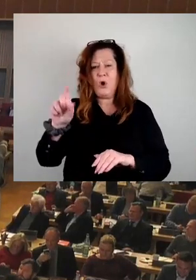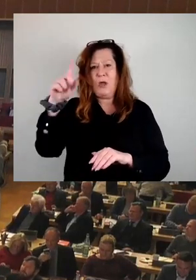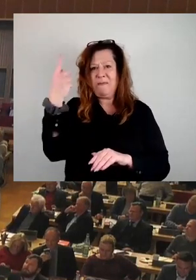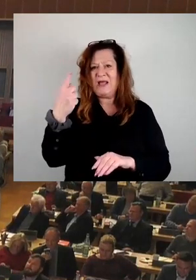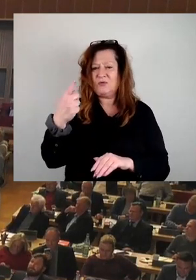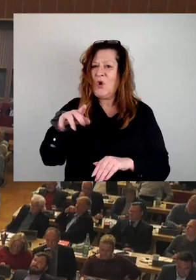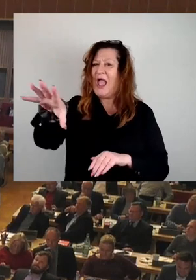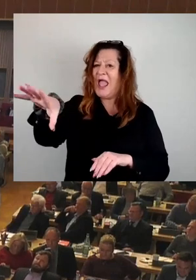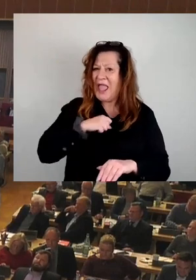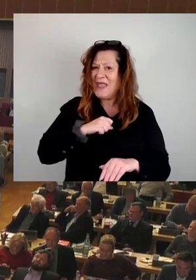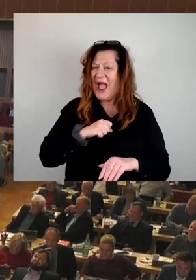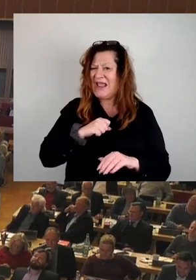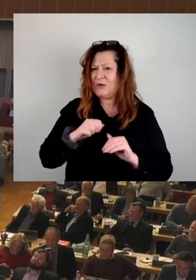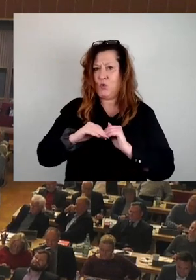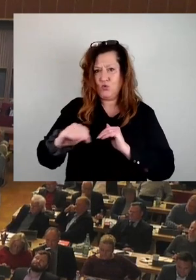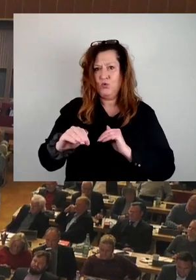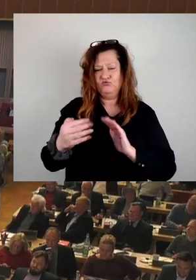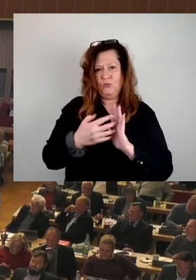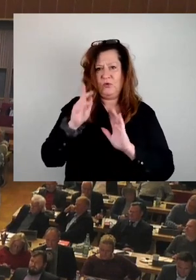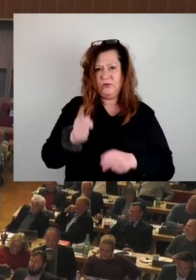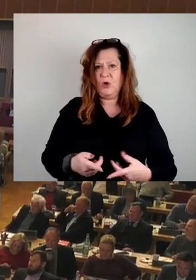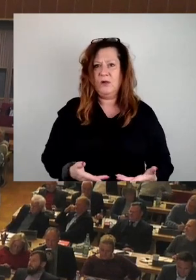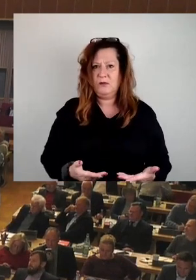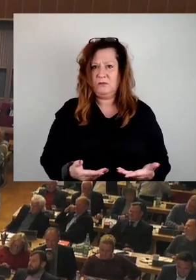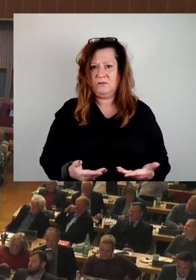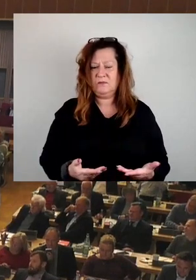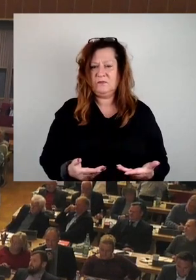Enteignung der Grundstücke zu prüfen.